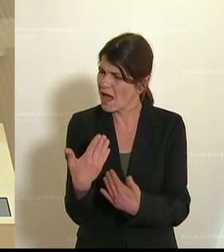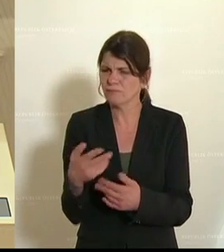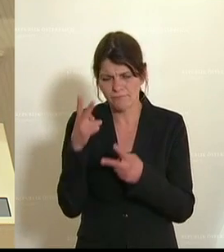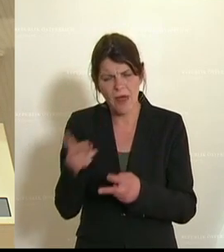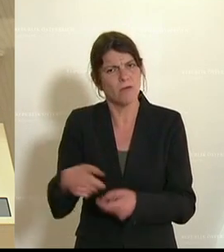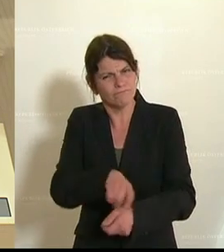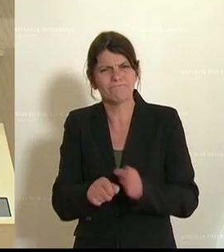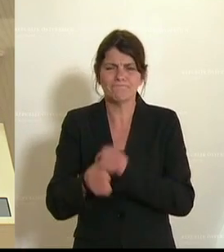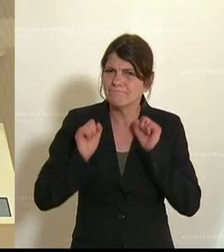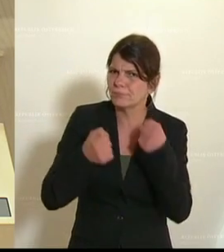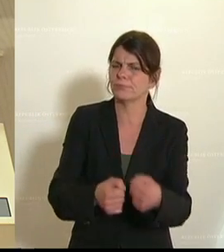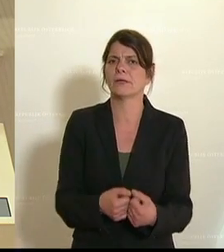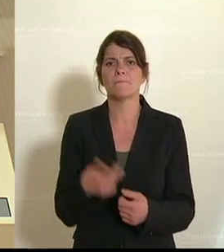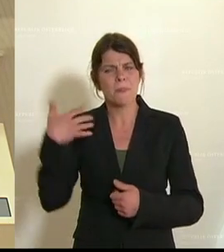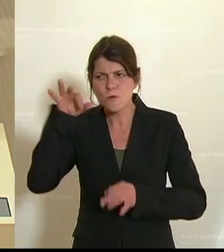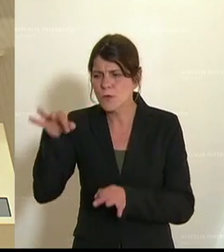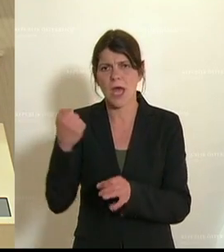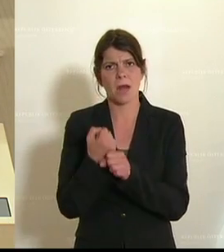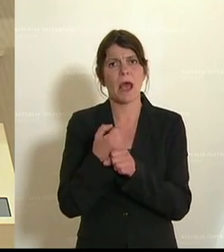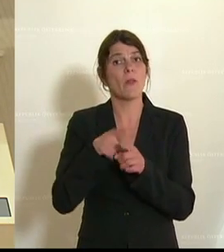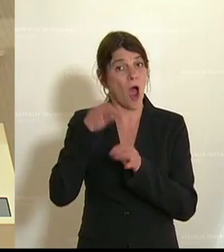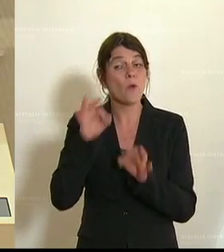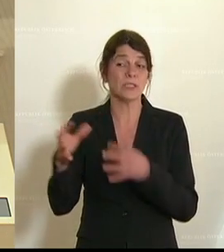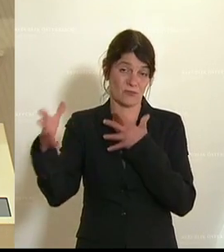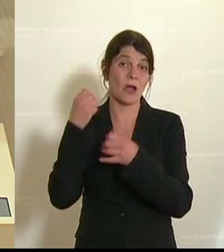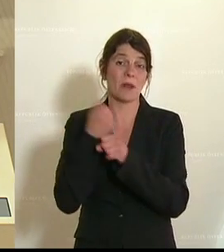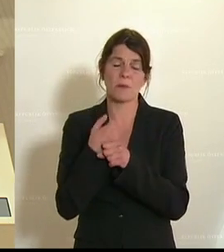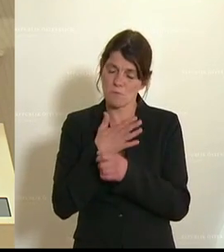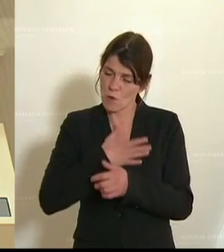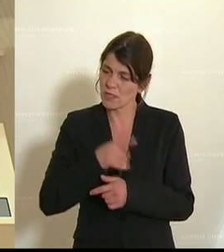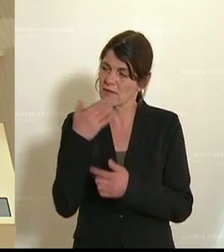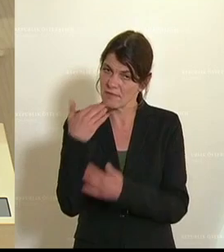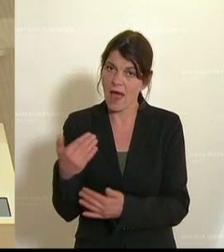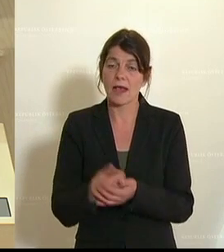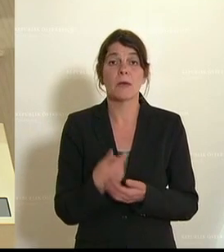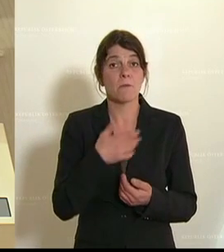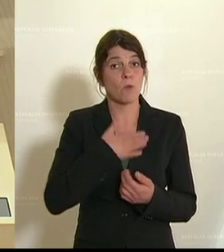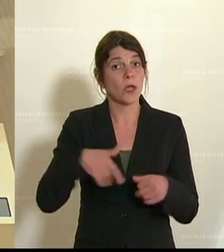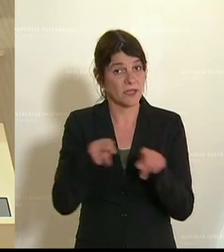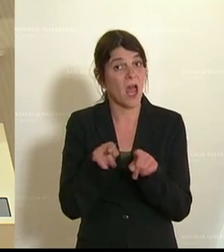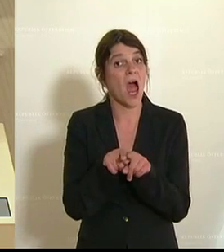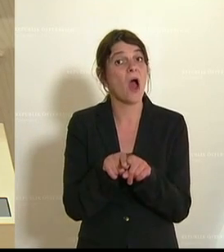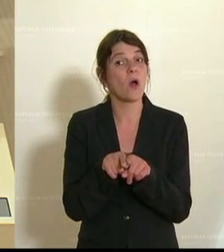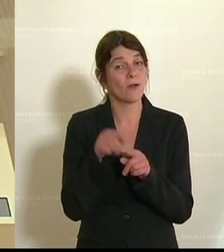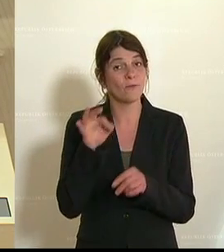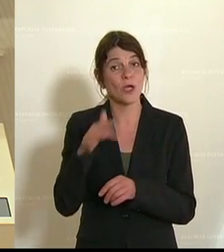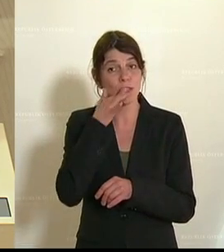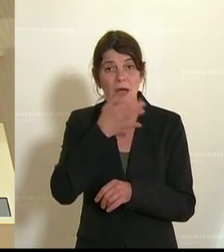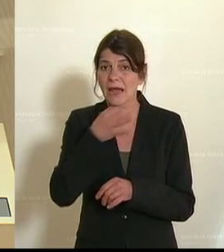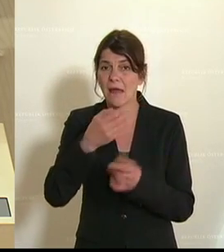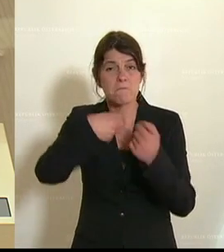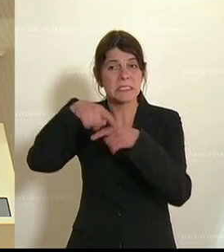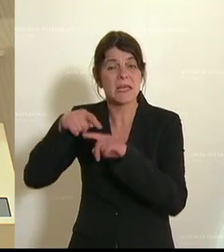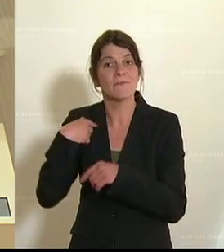Engagement, für ihre Arbeit und für die gute Zusammenarbeit bedanken. Ich möchte mich aber auch für die Sprechtage in den